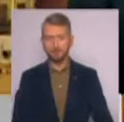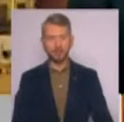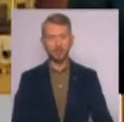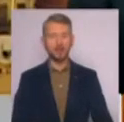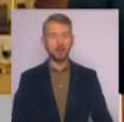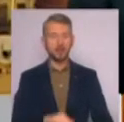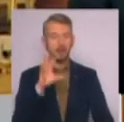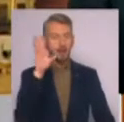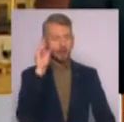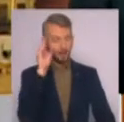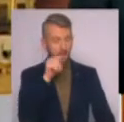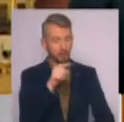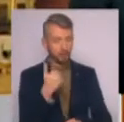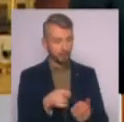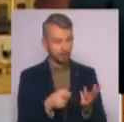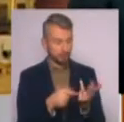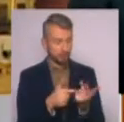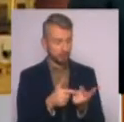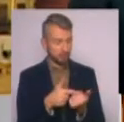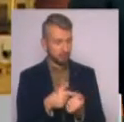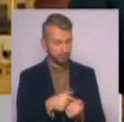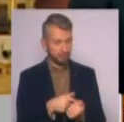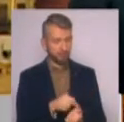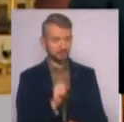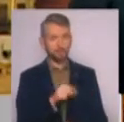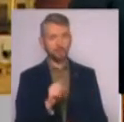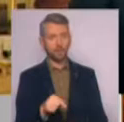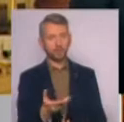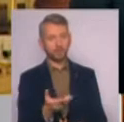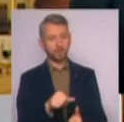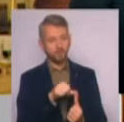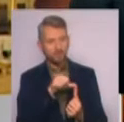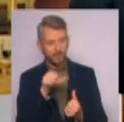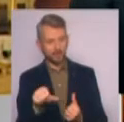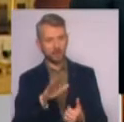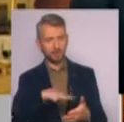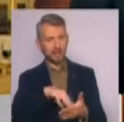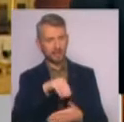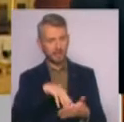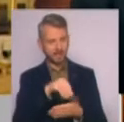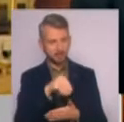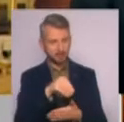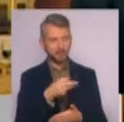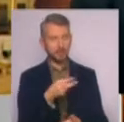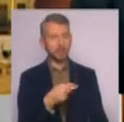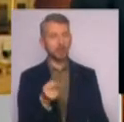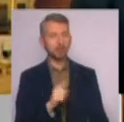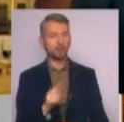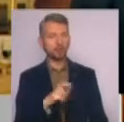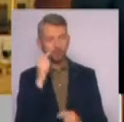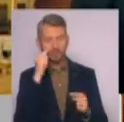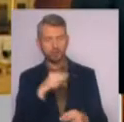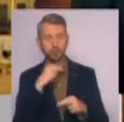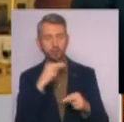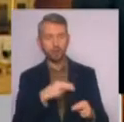Дати, які ви назвали вже, так, вони, я б сказав, виділені в календарі для того, щоб звернути